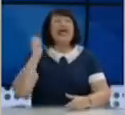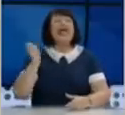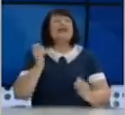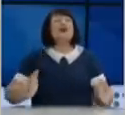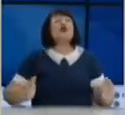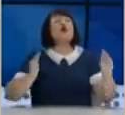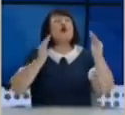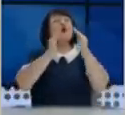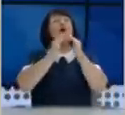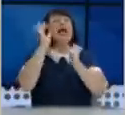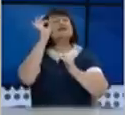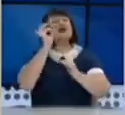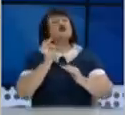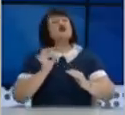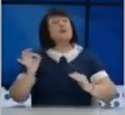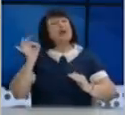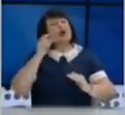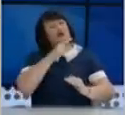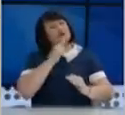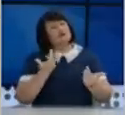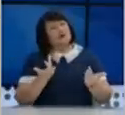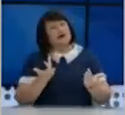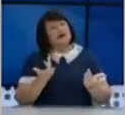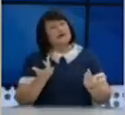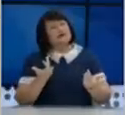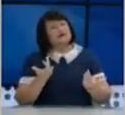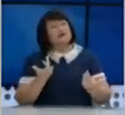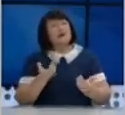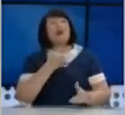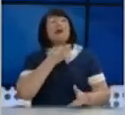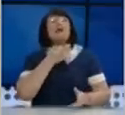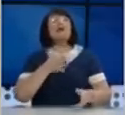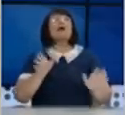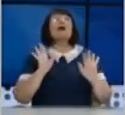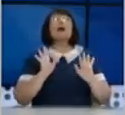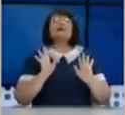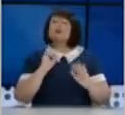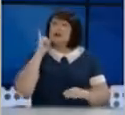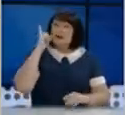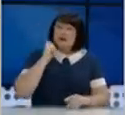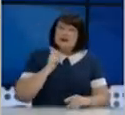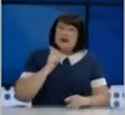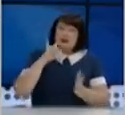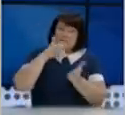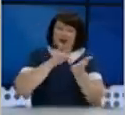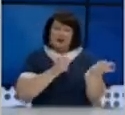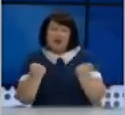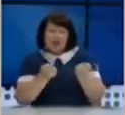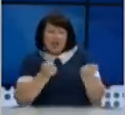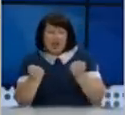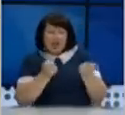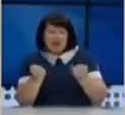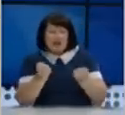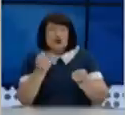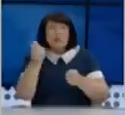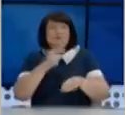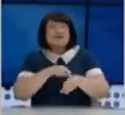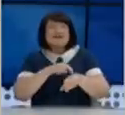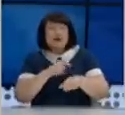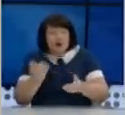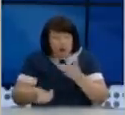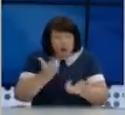Αθηνών? Είναι μήπως περιττή πληροφορία να γνωρίζει ένα συντονιστικό κέντρο μισή ώρα μετά την εκδήλωση της